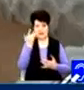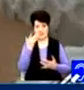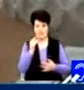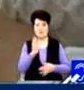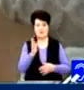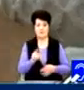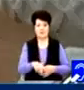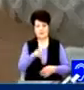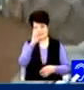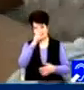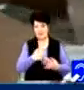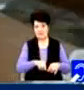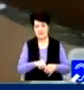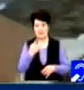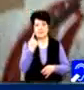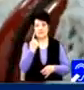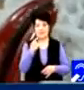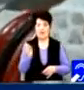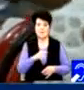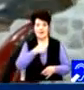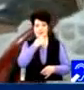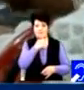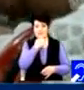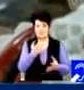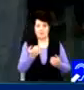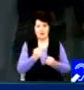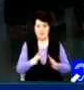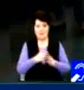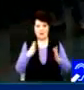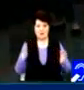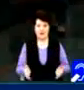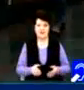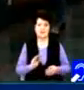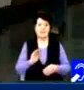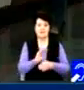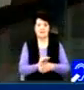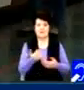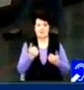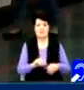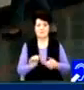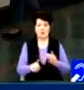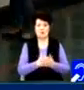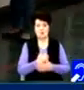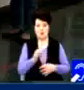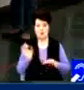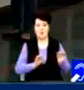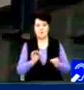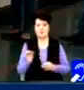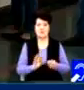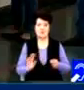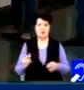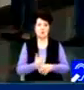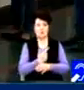partea statului de asemenea de la 1 aprilie vârstnicii vor lua pensii majorate indexate după o formulă nouă coeficientul fiind